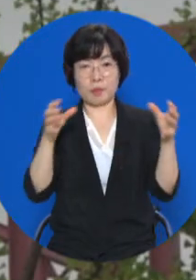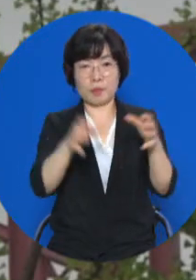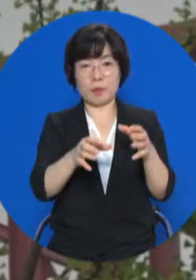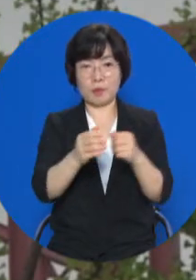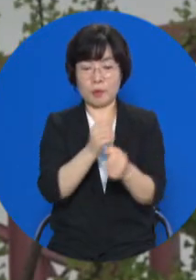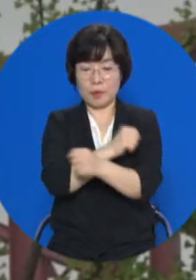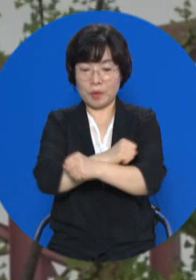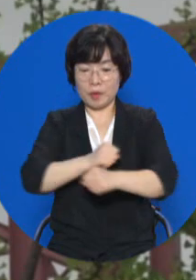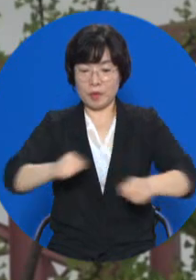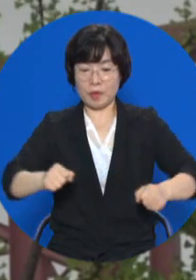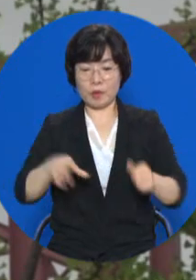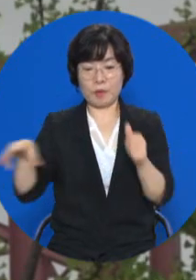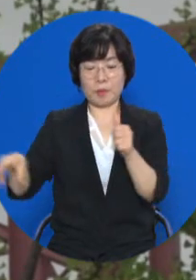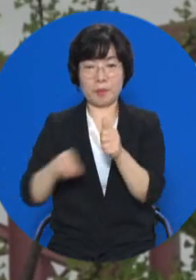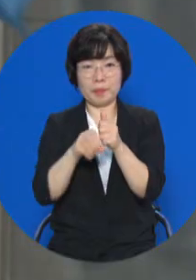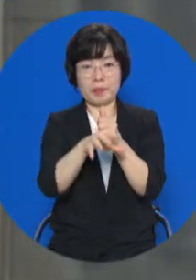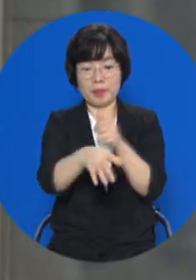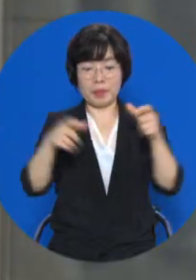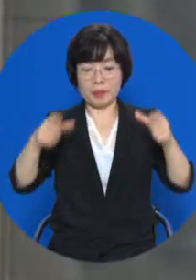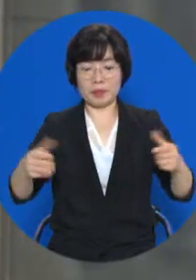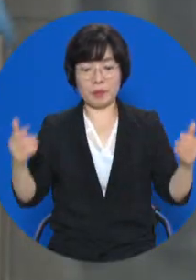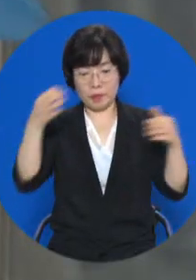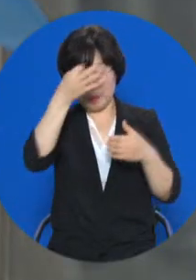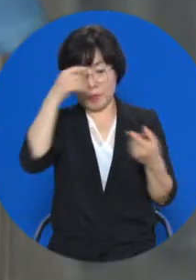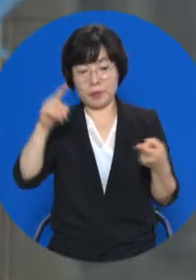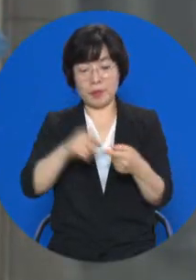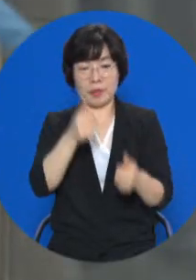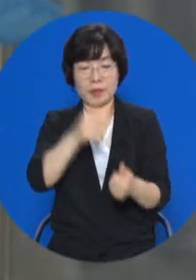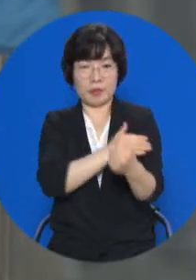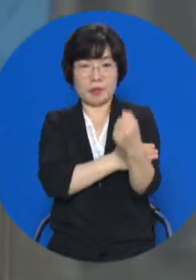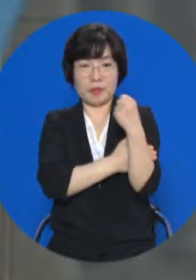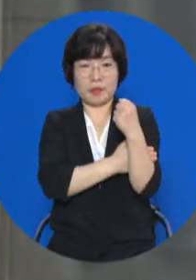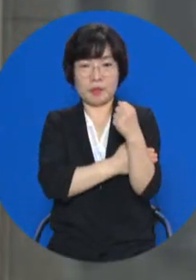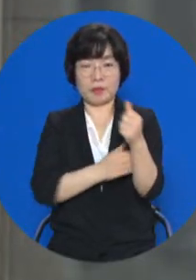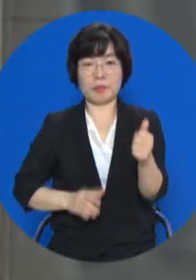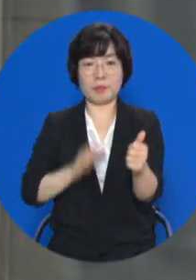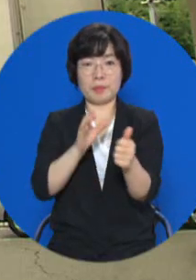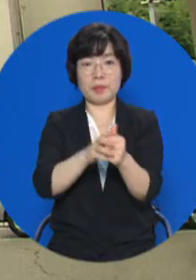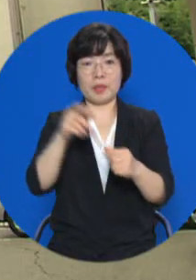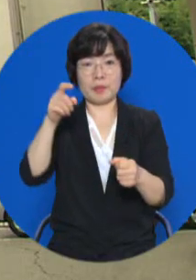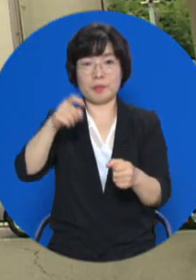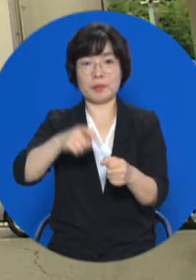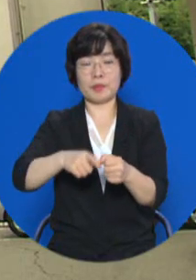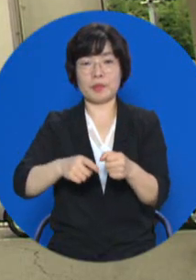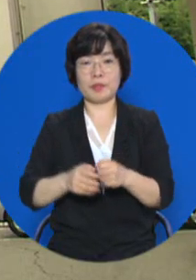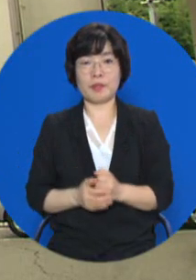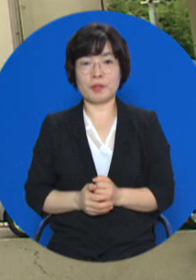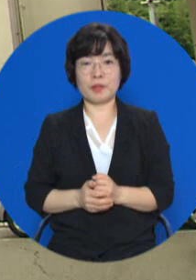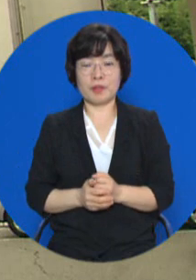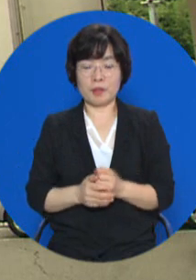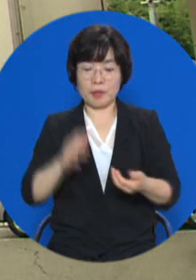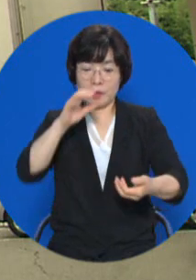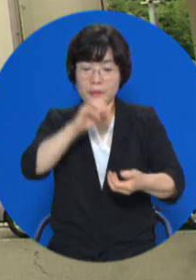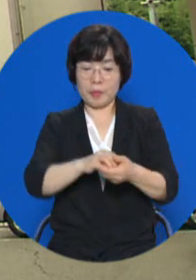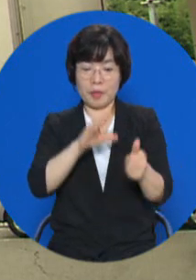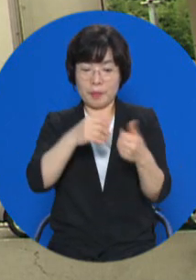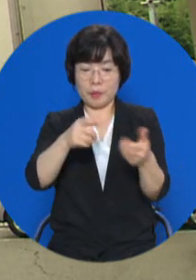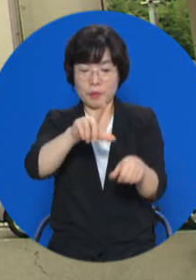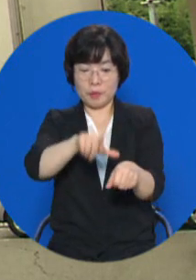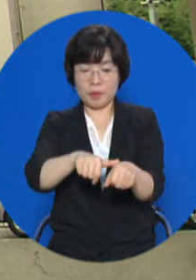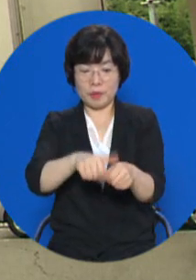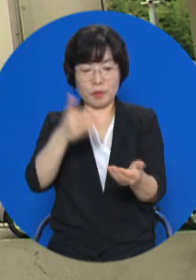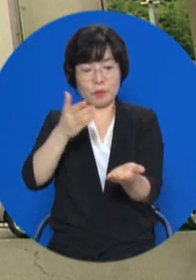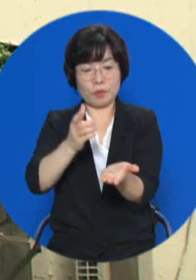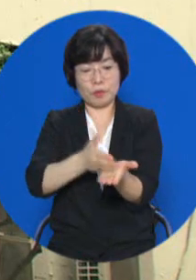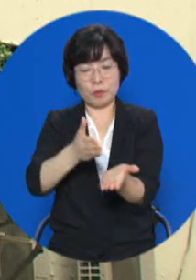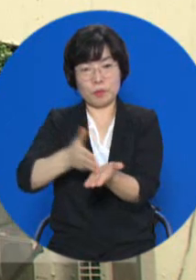광역 제작과 송출을 통해 지역방송 경쟁력을 찾겠다는 목표. 하지만 제한된 방송 시간에 수많은